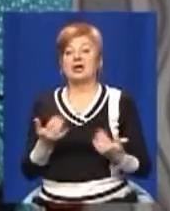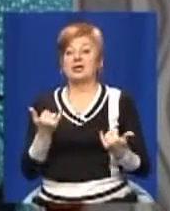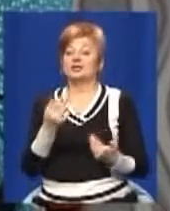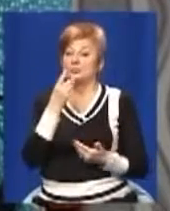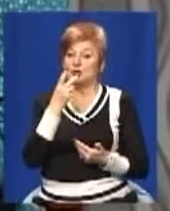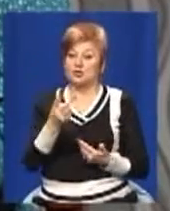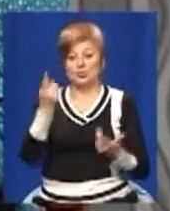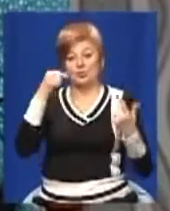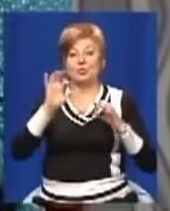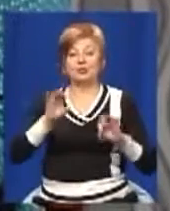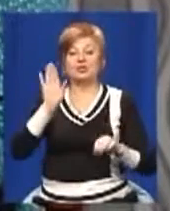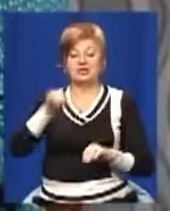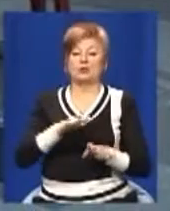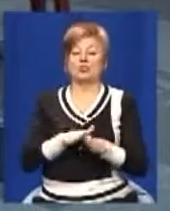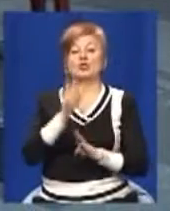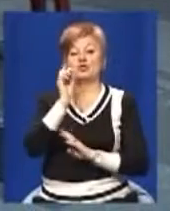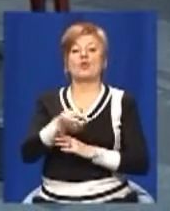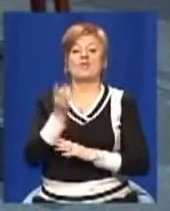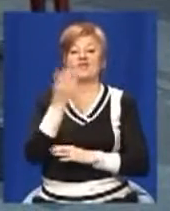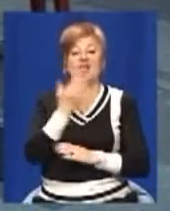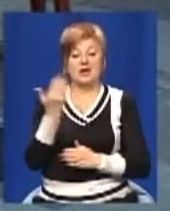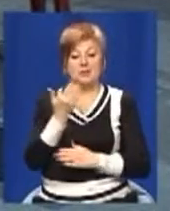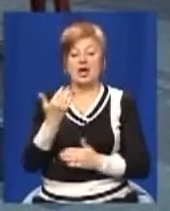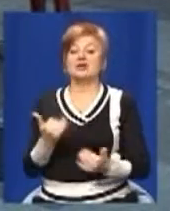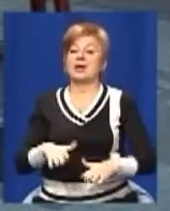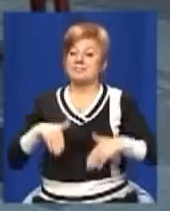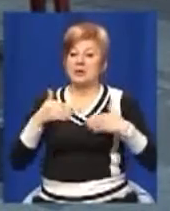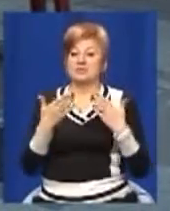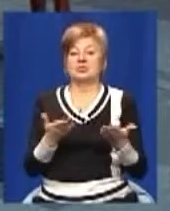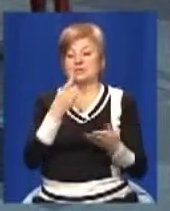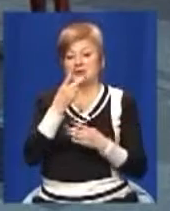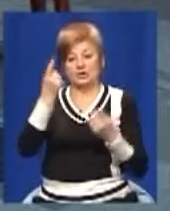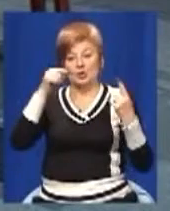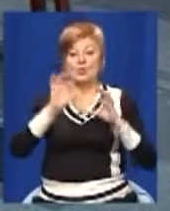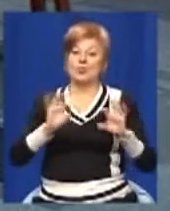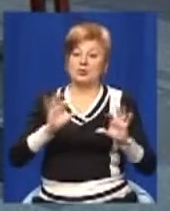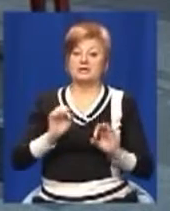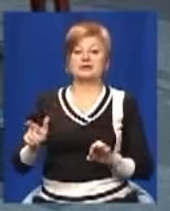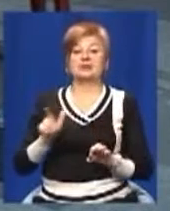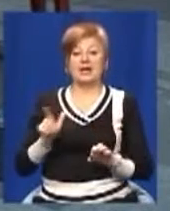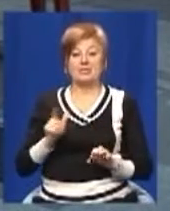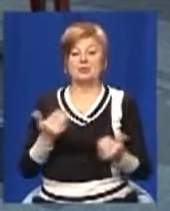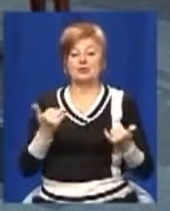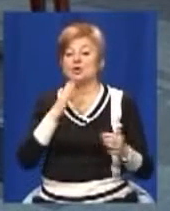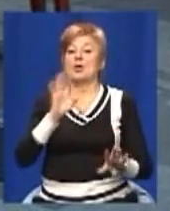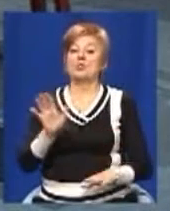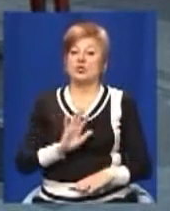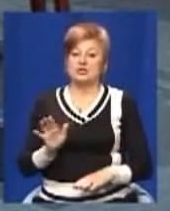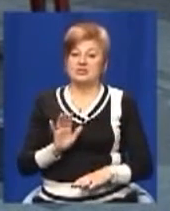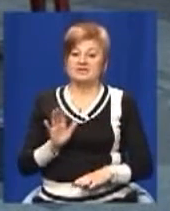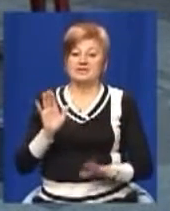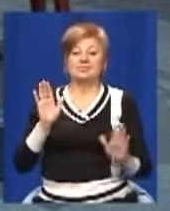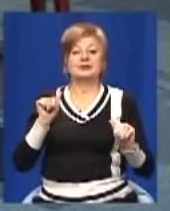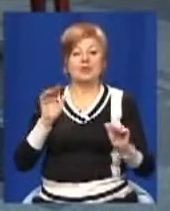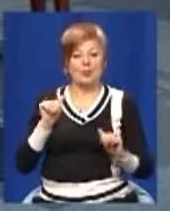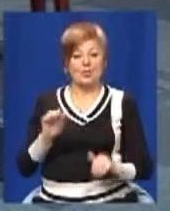тільки мультфільми, але й фільми. А зараз ми пропонуємо вам переглянути мультфільм, а ми з Анечкою на сьогодні з вами прощаємося і